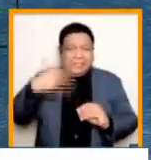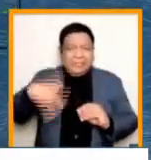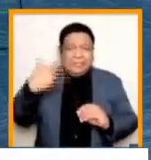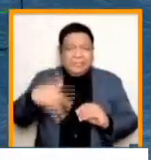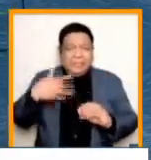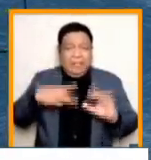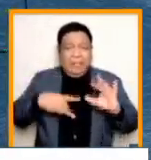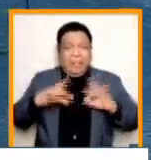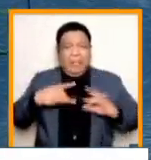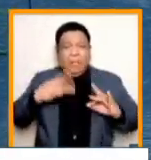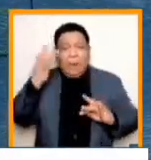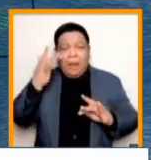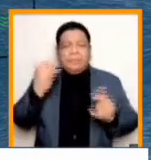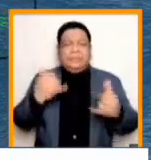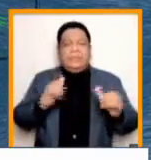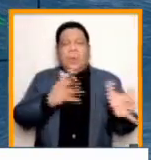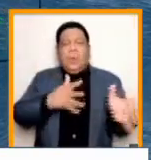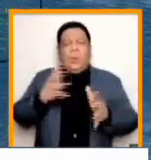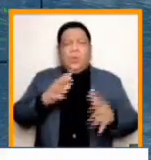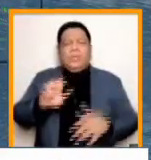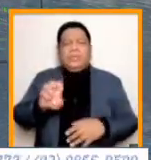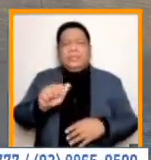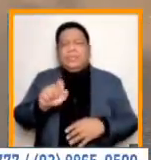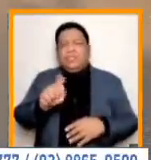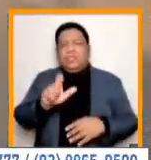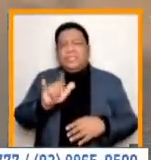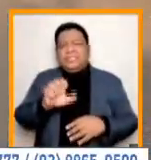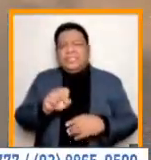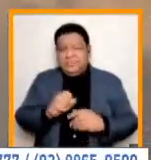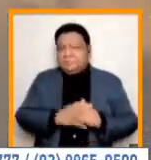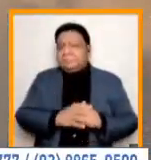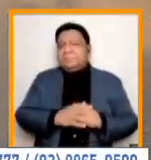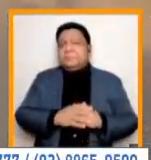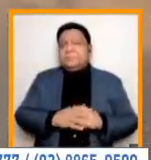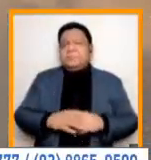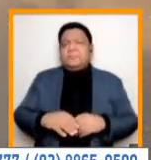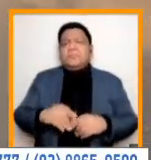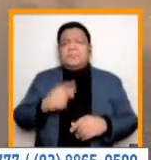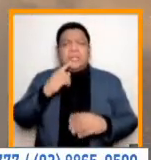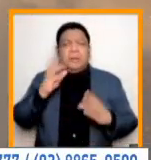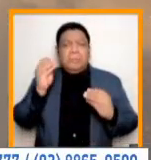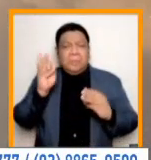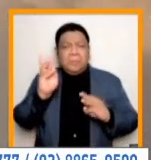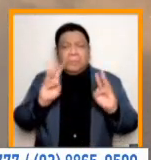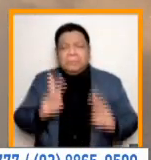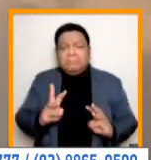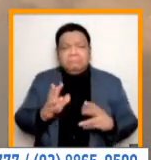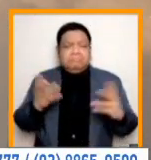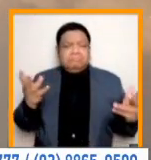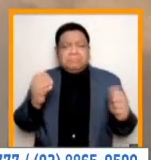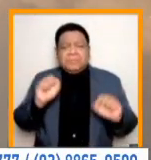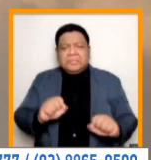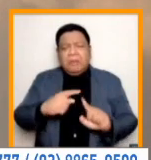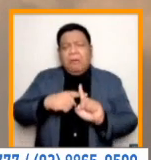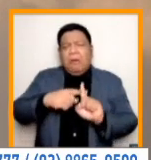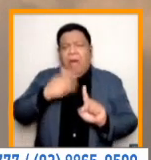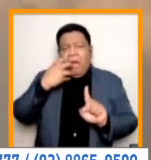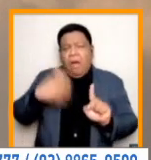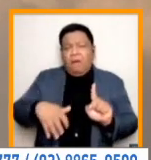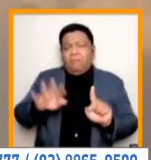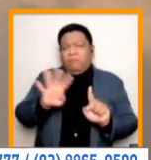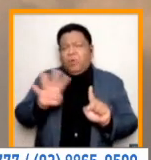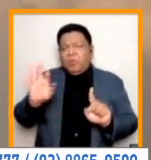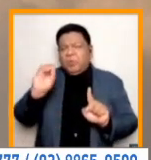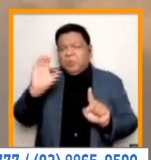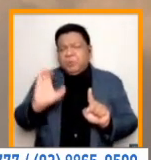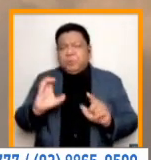na easterlies. Sa datos po ng Metro Weather, posibleng umabot sa 44 degrees Celsius ang init factor sa Dagupan ngayong araw.